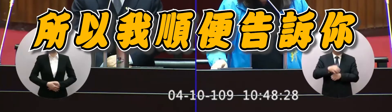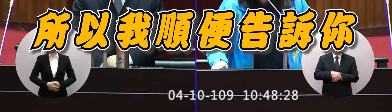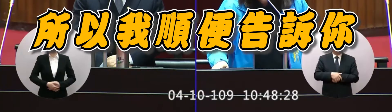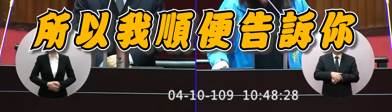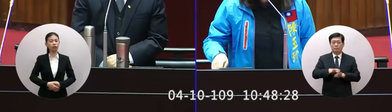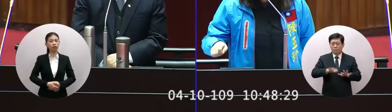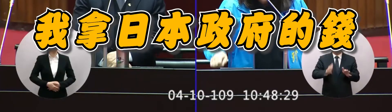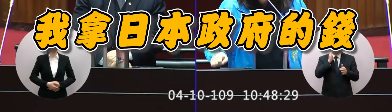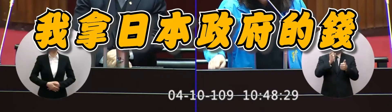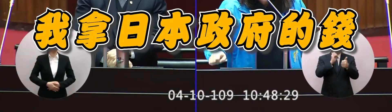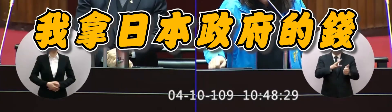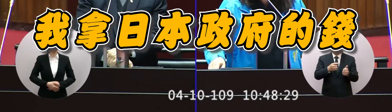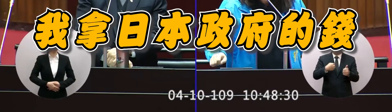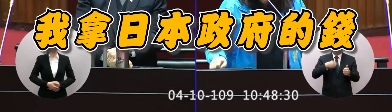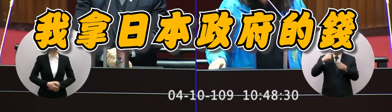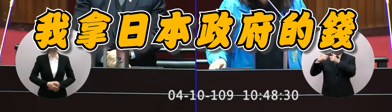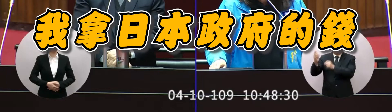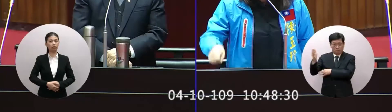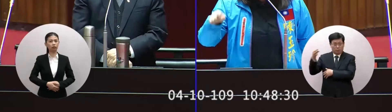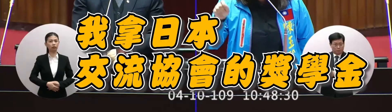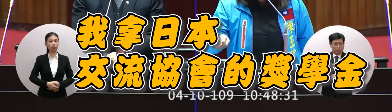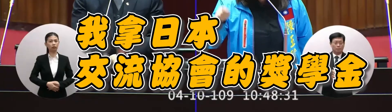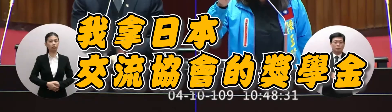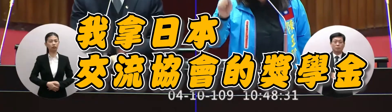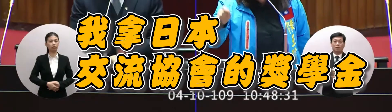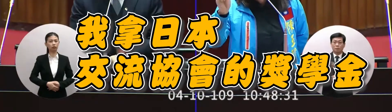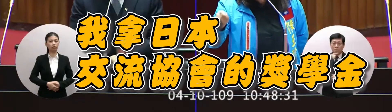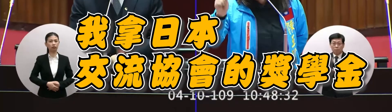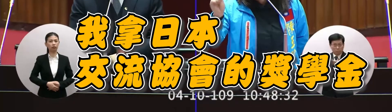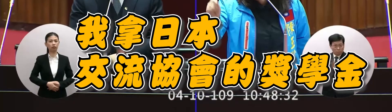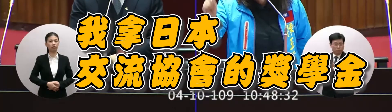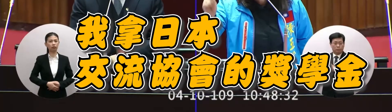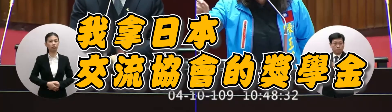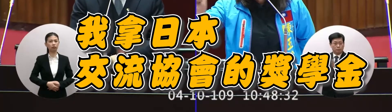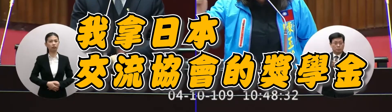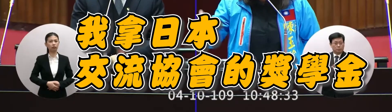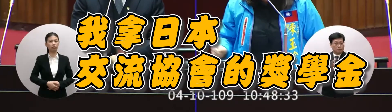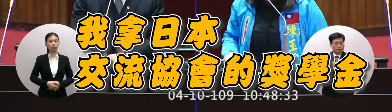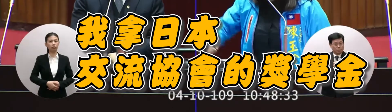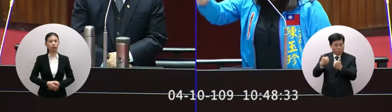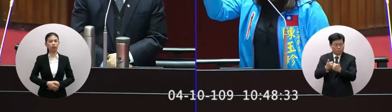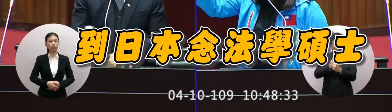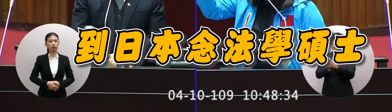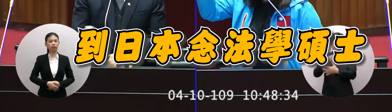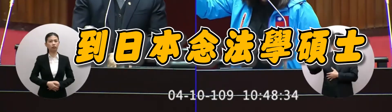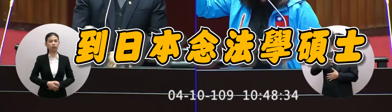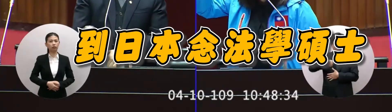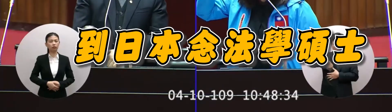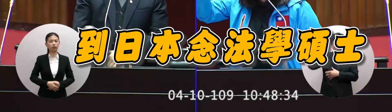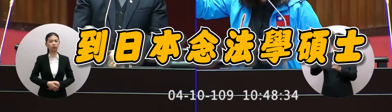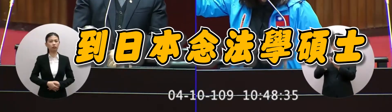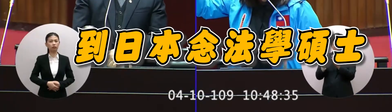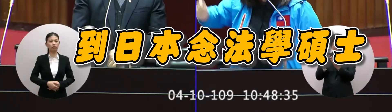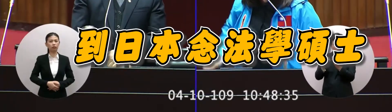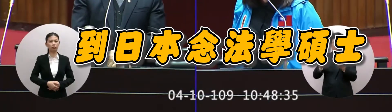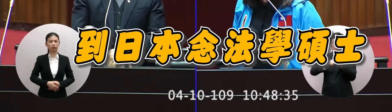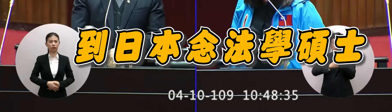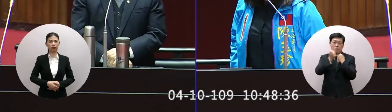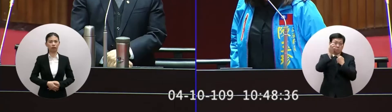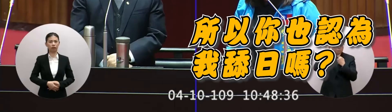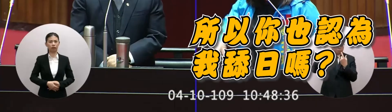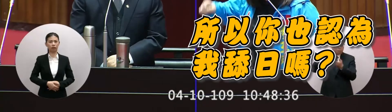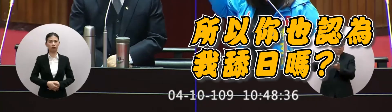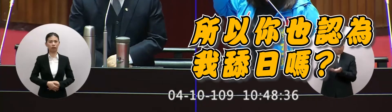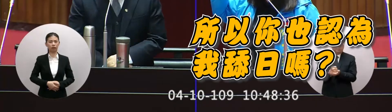顺便告诉你，我拿日本政府的钱，我拿日本交流协会的奖学金，到也日本也到念了一个法学硕